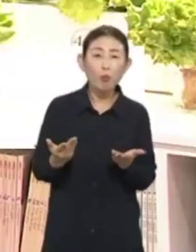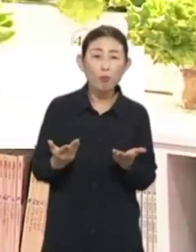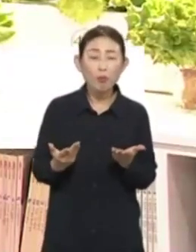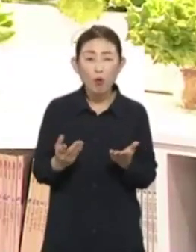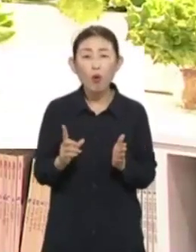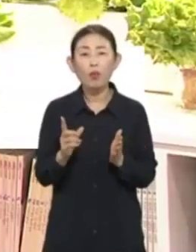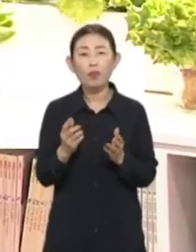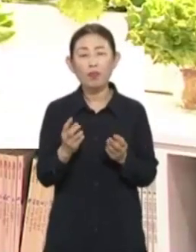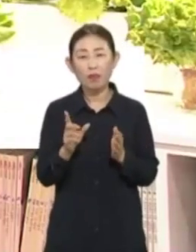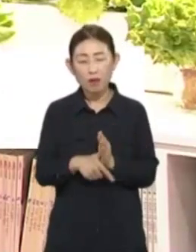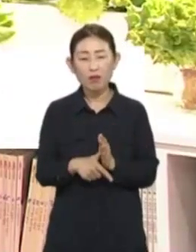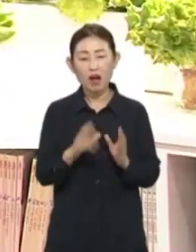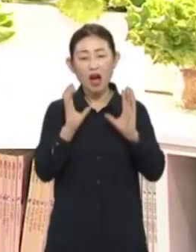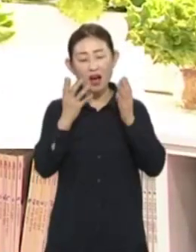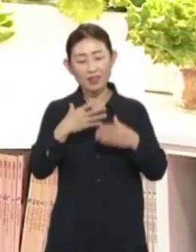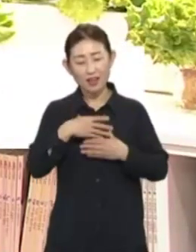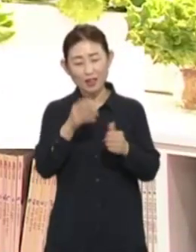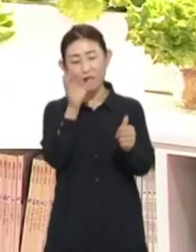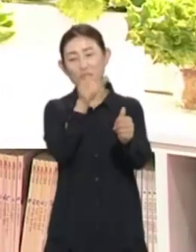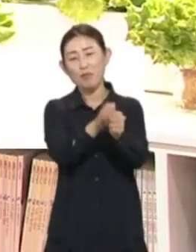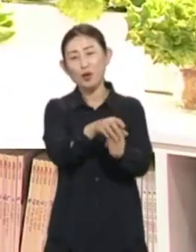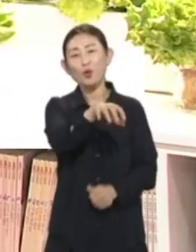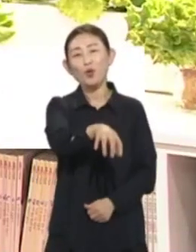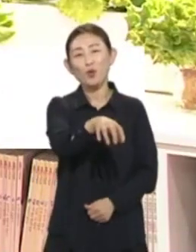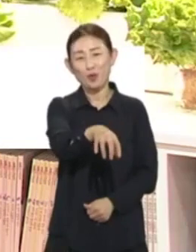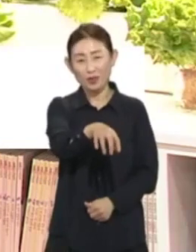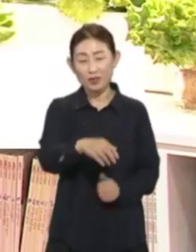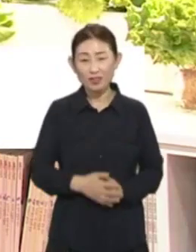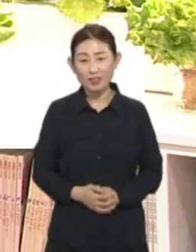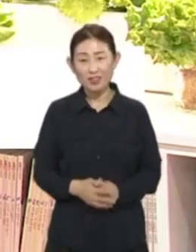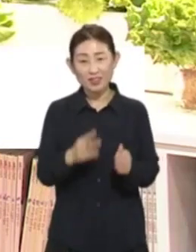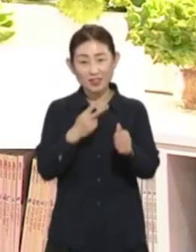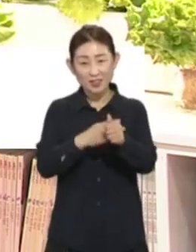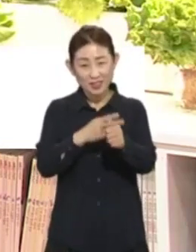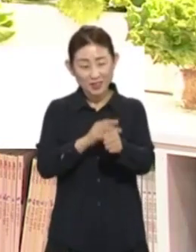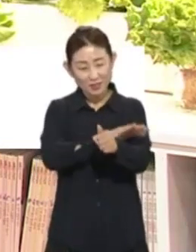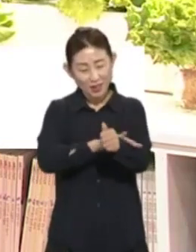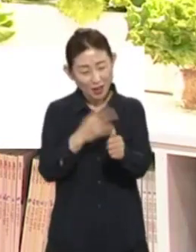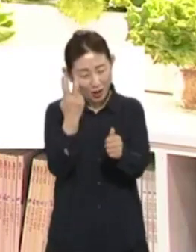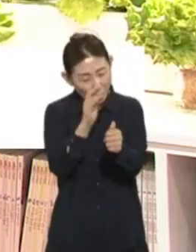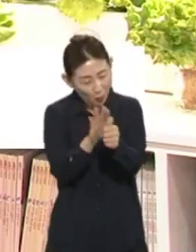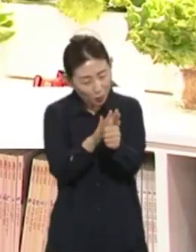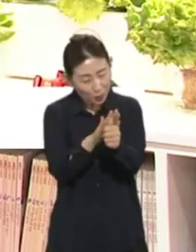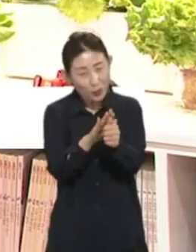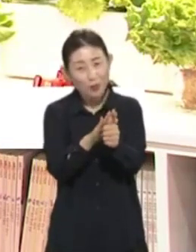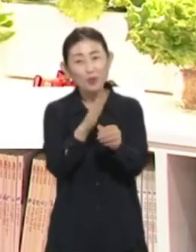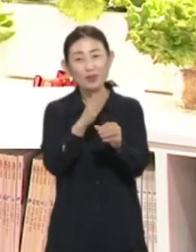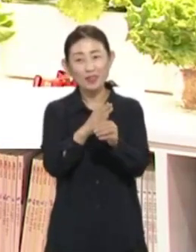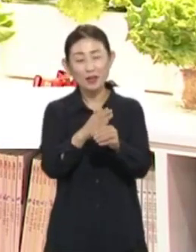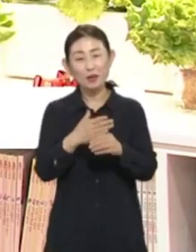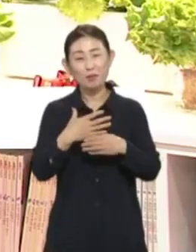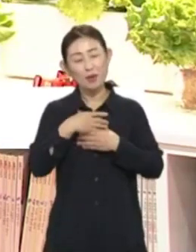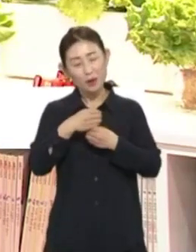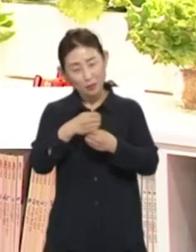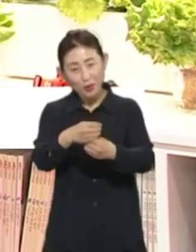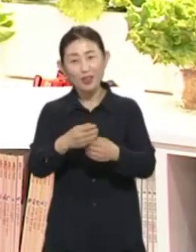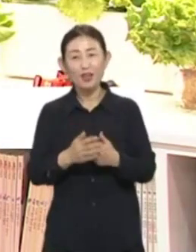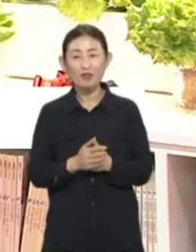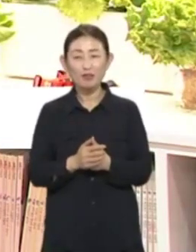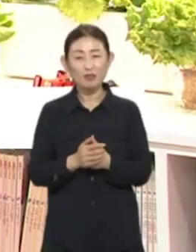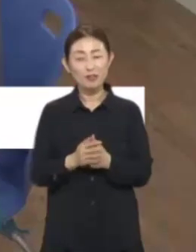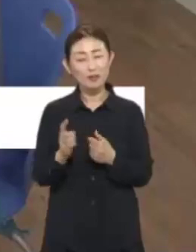그 아이들을 이제 안전하게 맡길 수 있는 곳이 필요한데 선생님들 보살핌을 받을 수 있으니까 제가 마음 놓고 어디 이제